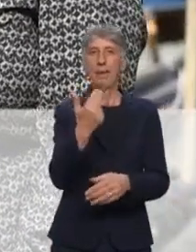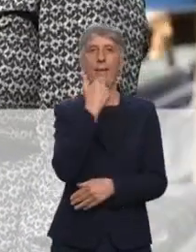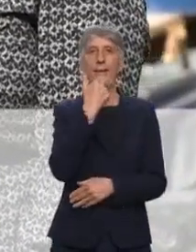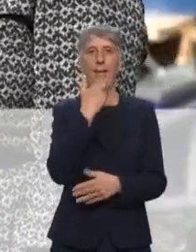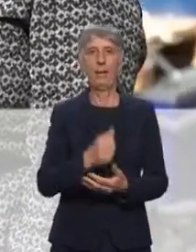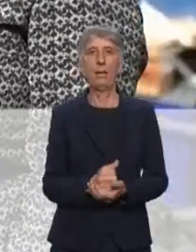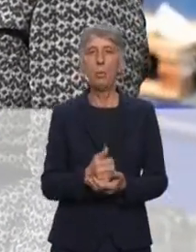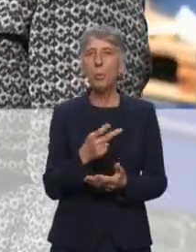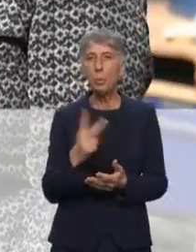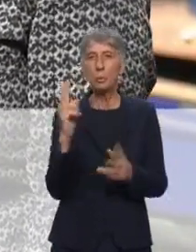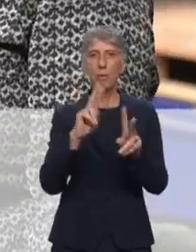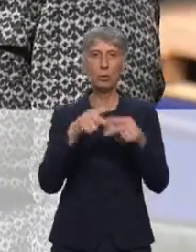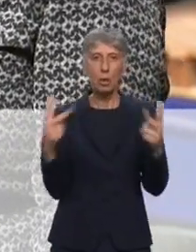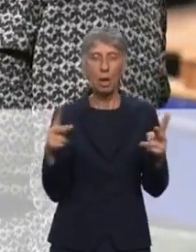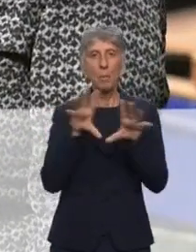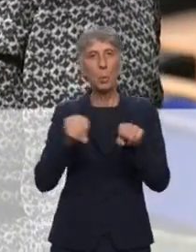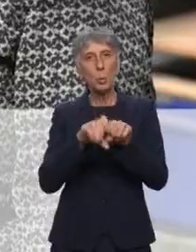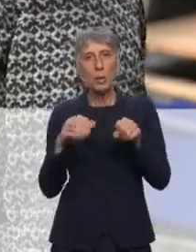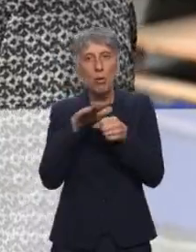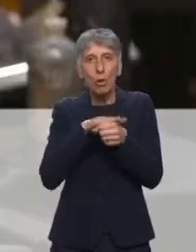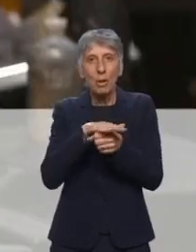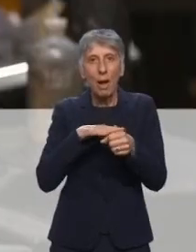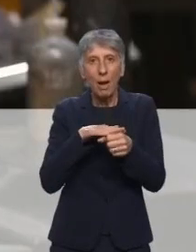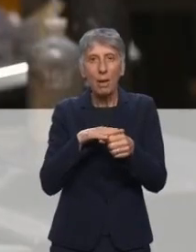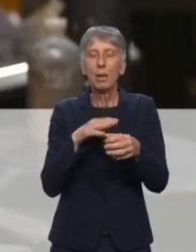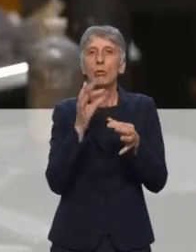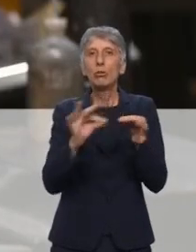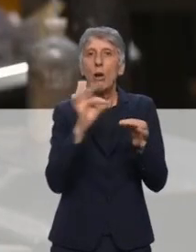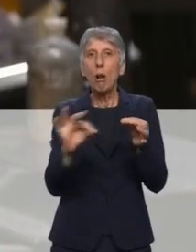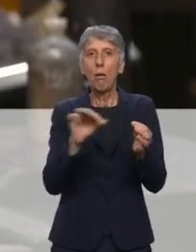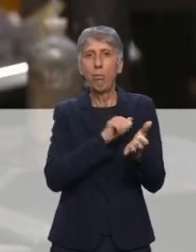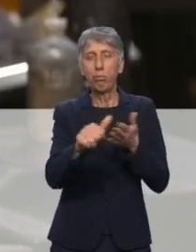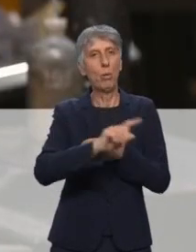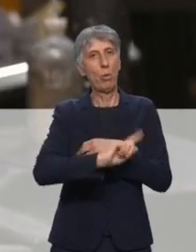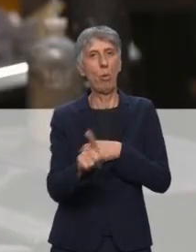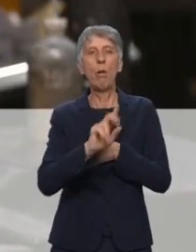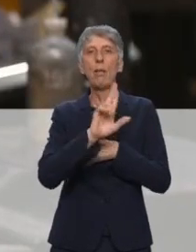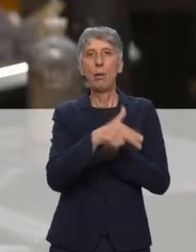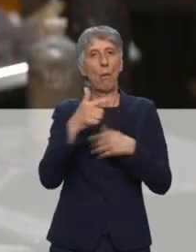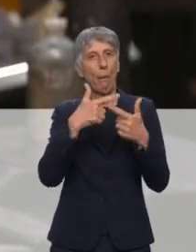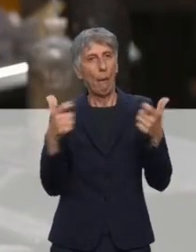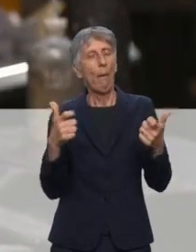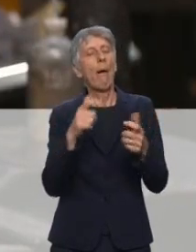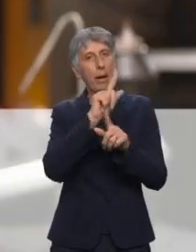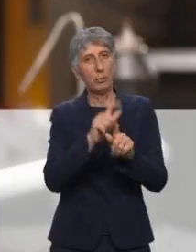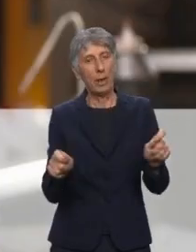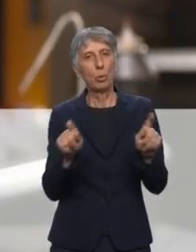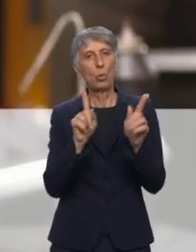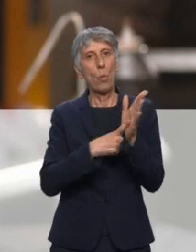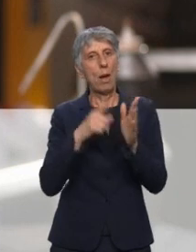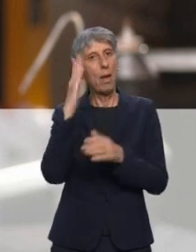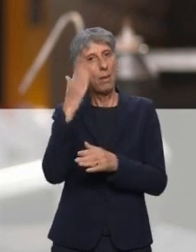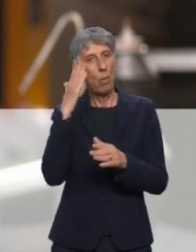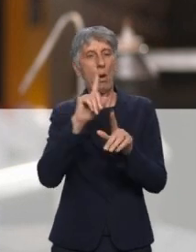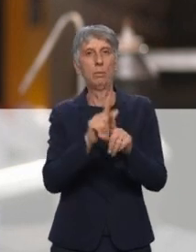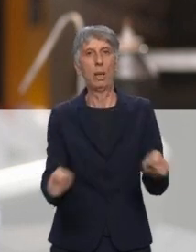qualité, de plus en plus végétale, produite localement, sans détruire les sols et la biodiversité, et respectueuse des droits des animaux. Ainsi que